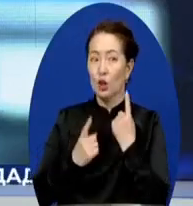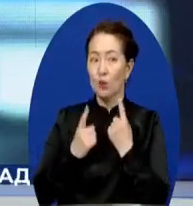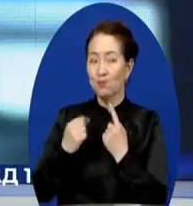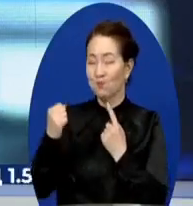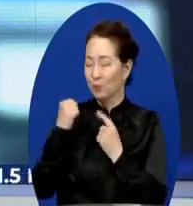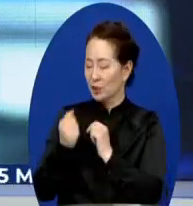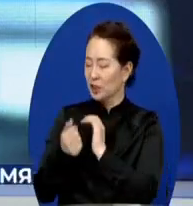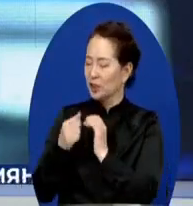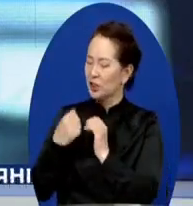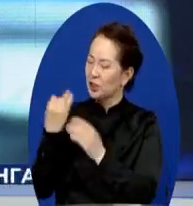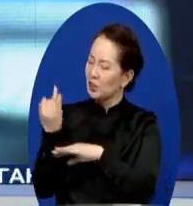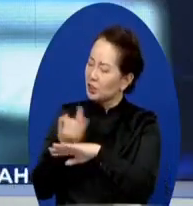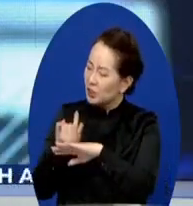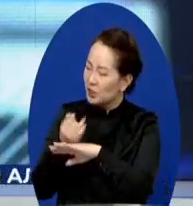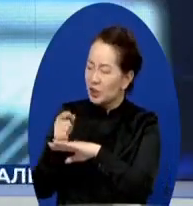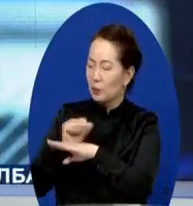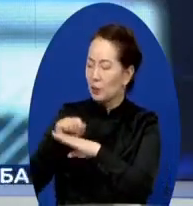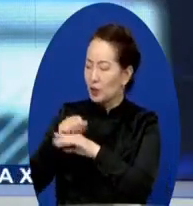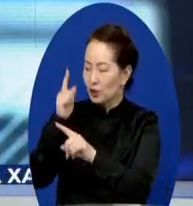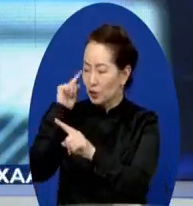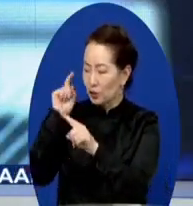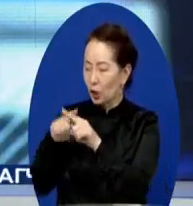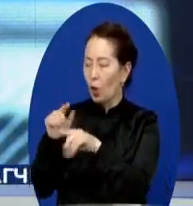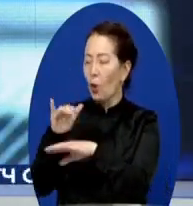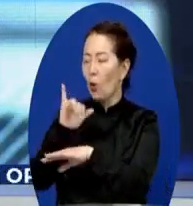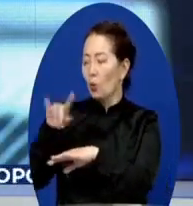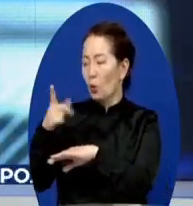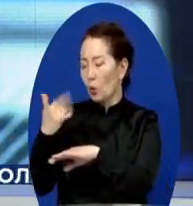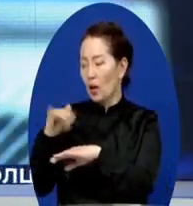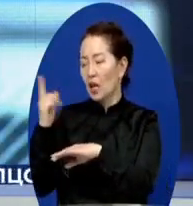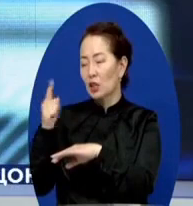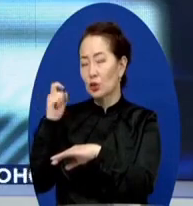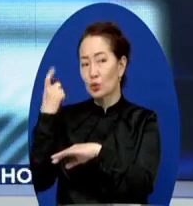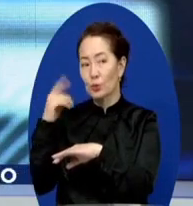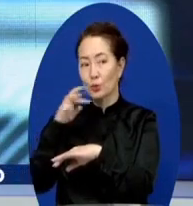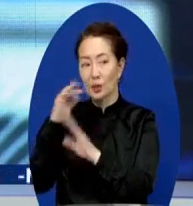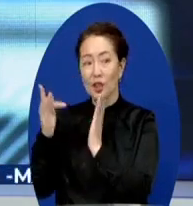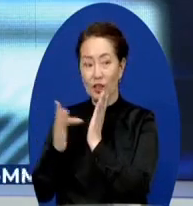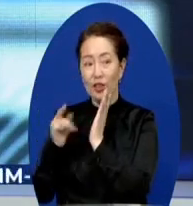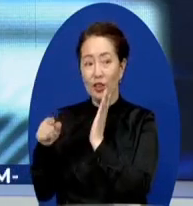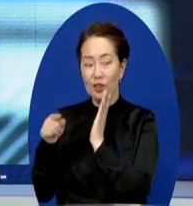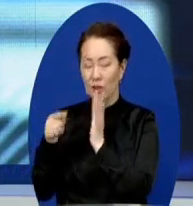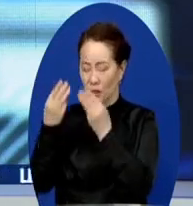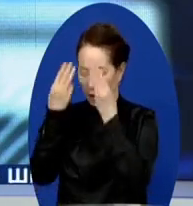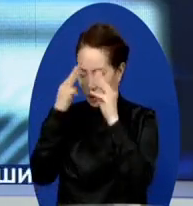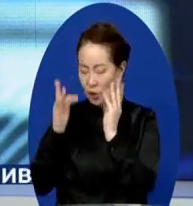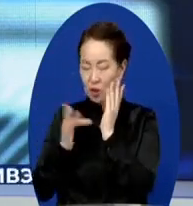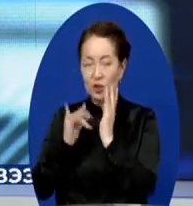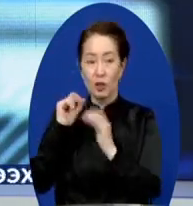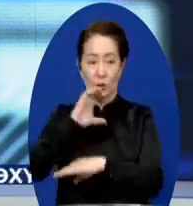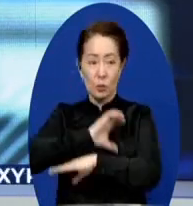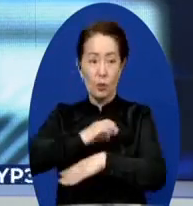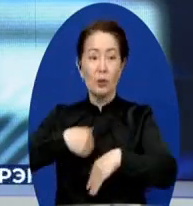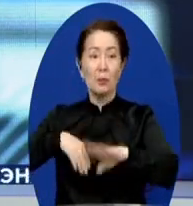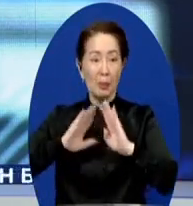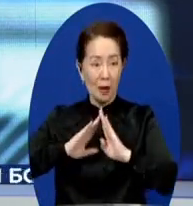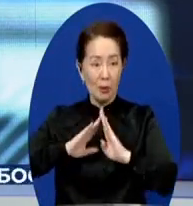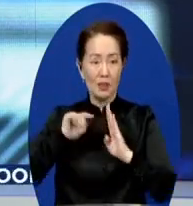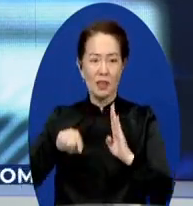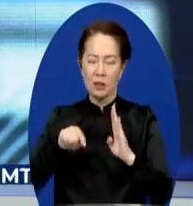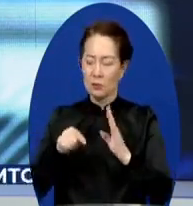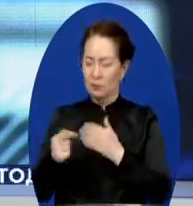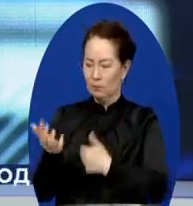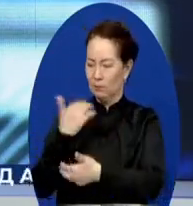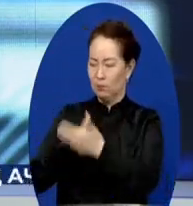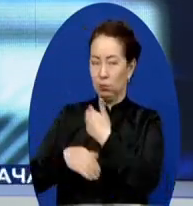Дэлхийд өрсөлдөх инженерүүдийг Өмнөгов аймагт бэлтгэх зорилгоор уул уурхай эрчим хүч мэдээлэл технологийн чиглэлээр шинжилгээ ухааны технологийн сургуулийг байгуулж байна. За энэ